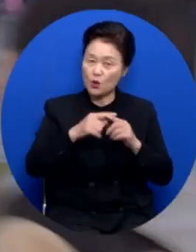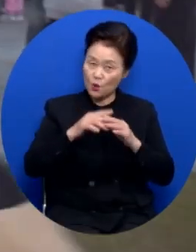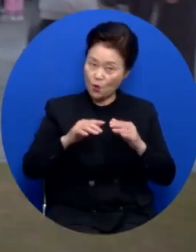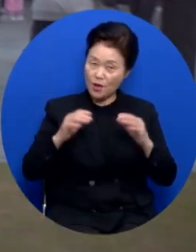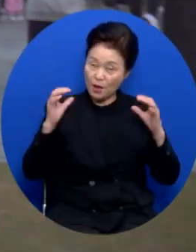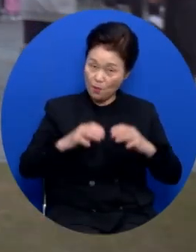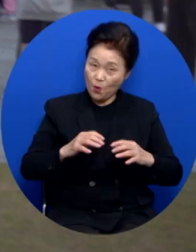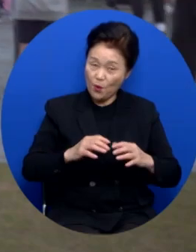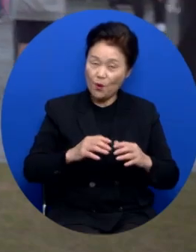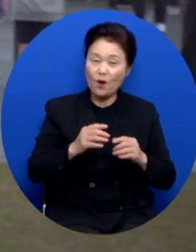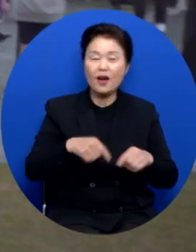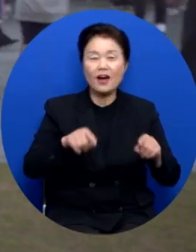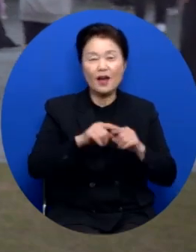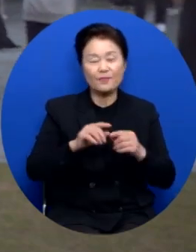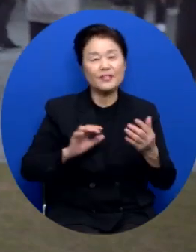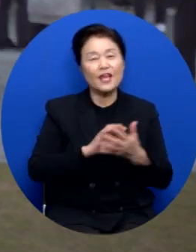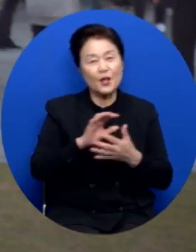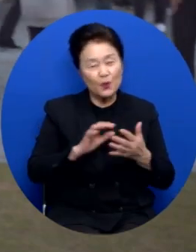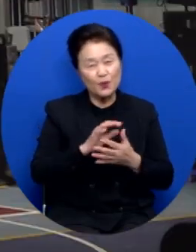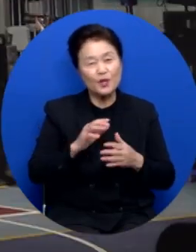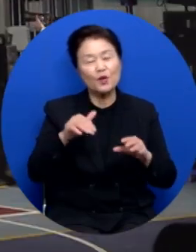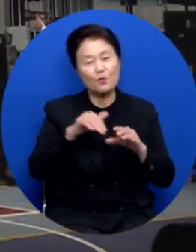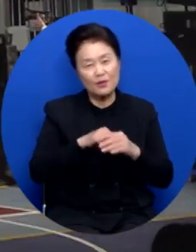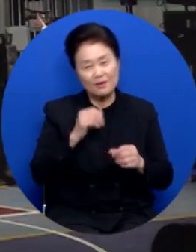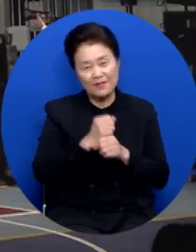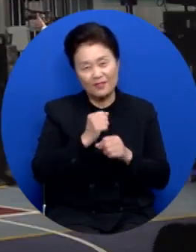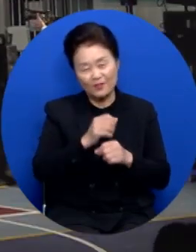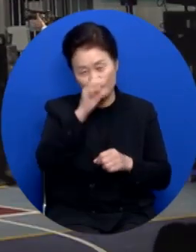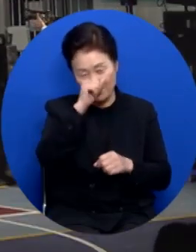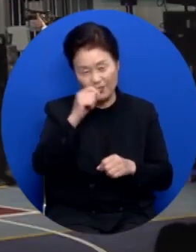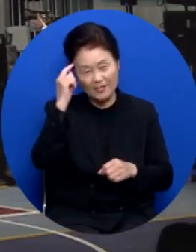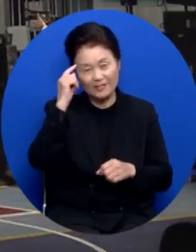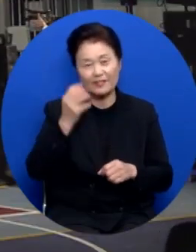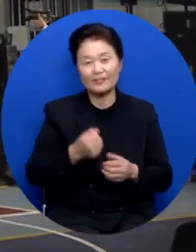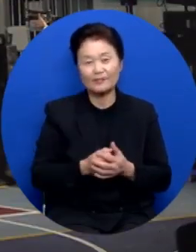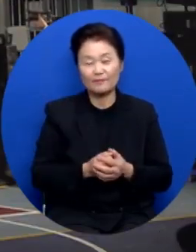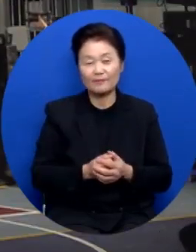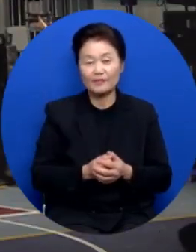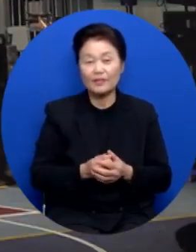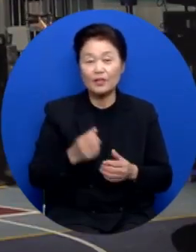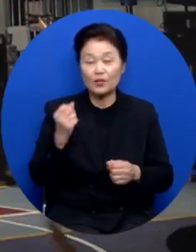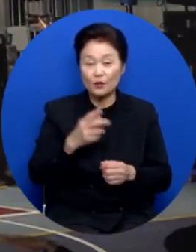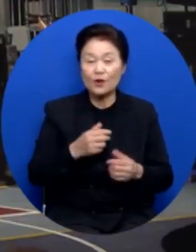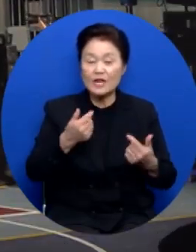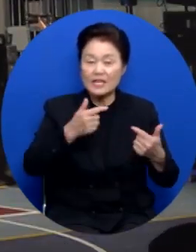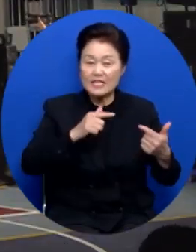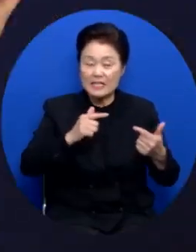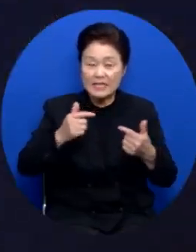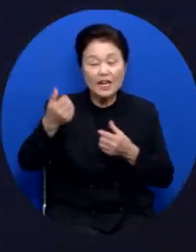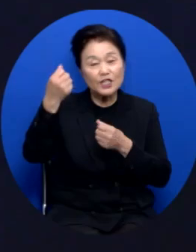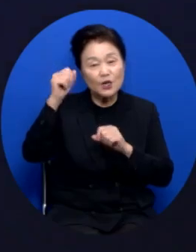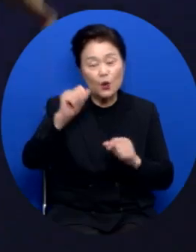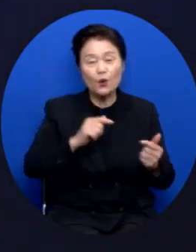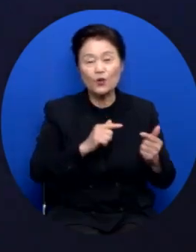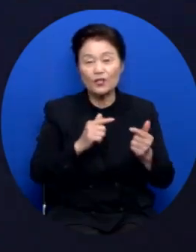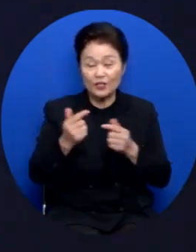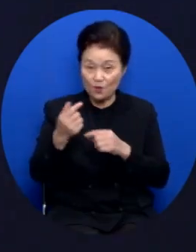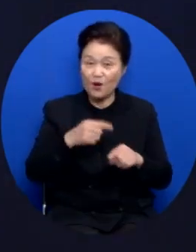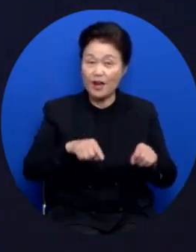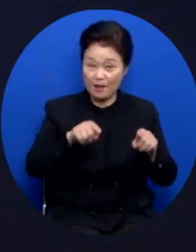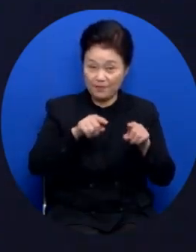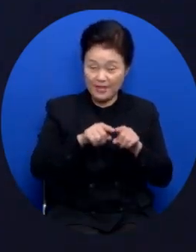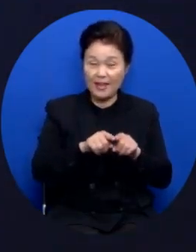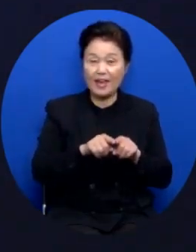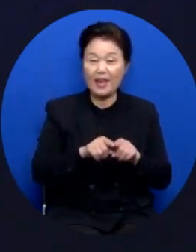추억을 만드는 거, 그런 데서 의미가 있다고 생각합니다. 또한 댄스 공연과 오케스트라, 버블아트, 합창